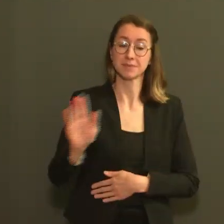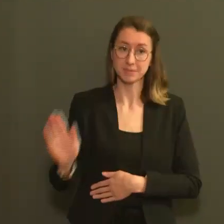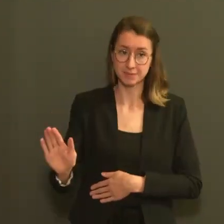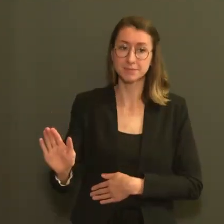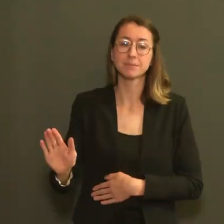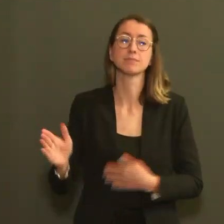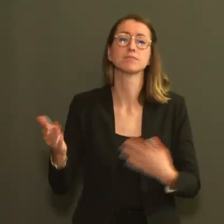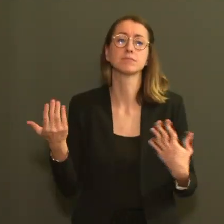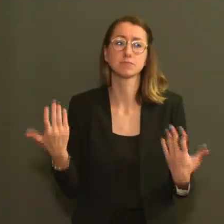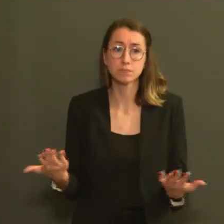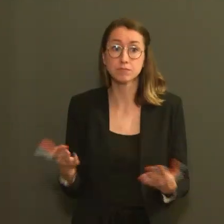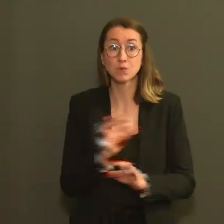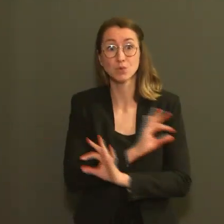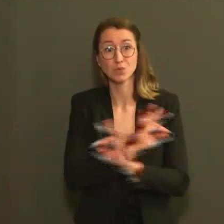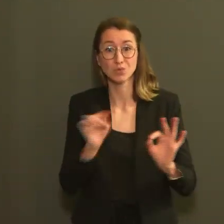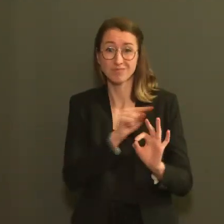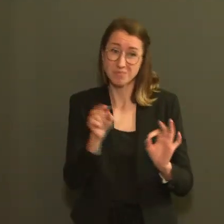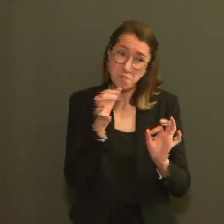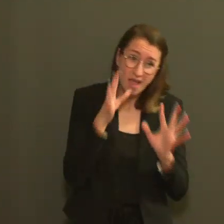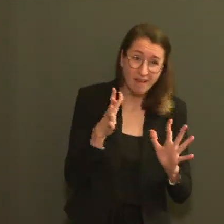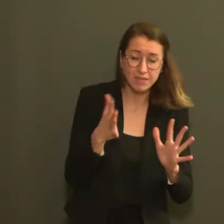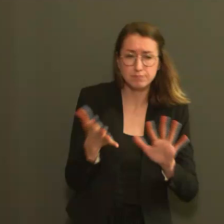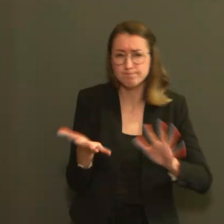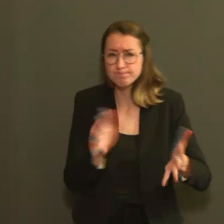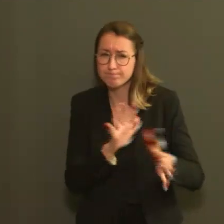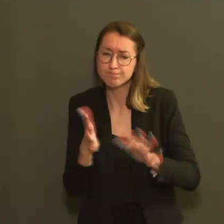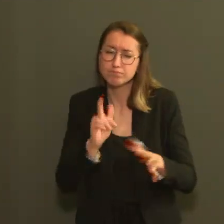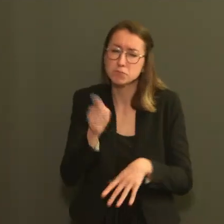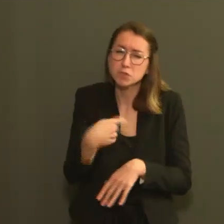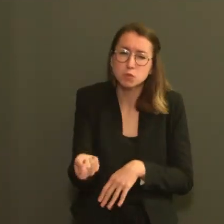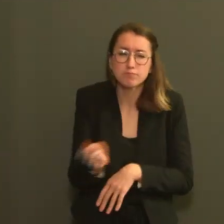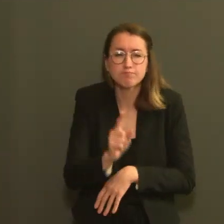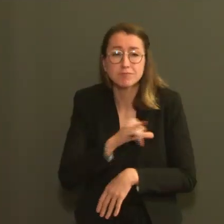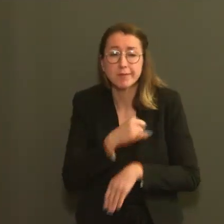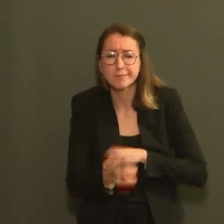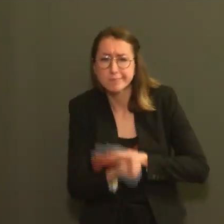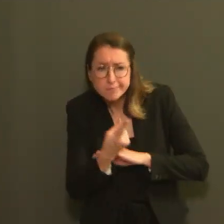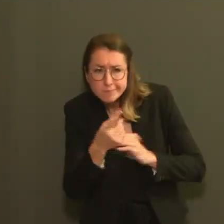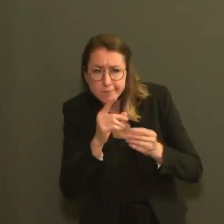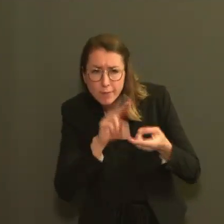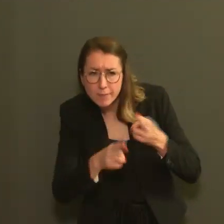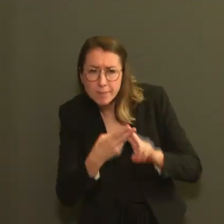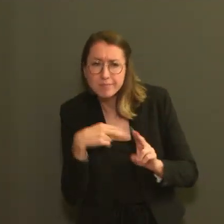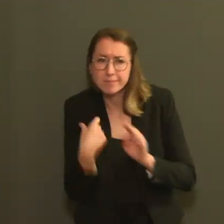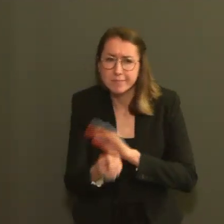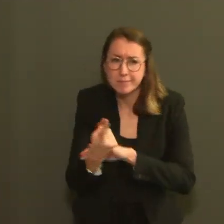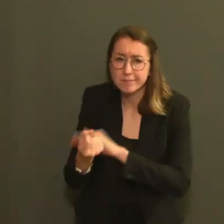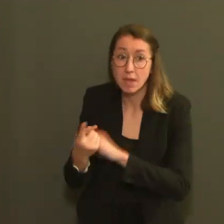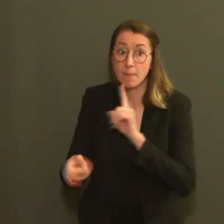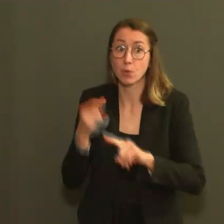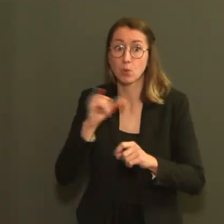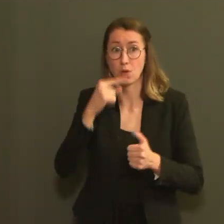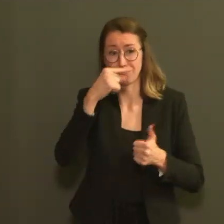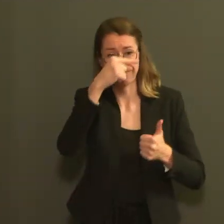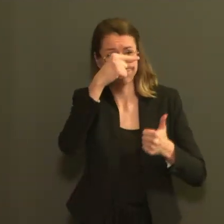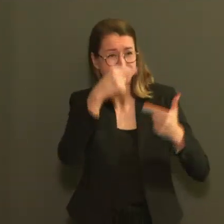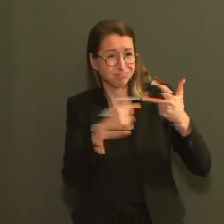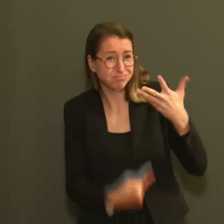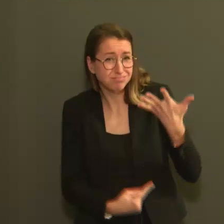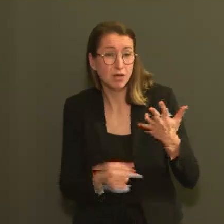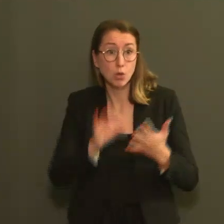vrai, mais prises ensemble, elles permettent d'agir face au coronavirus. Leur combinaison constitue nos murs de défense face